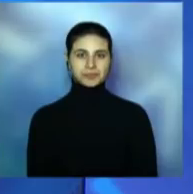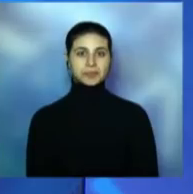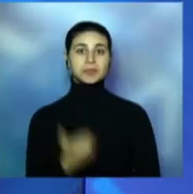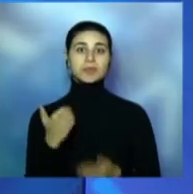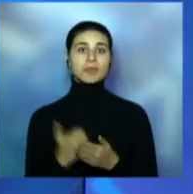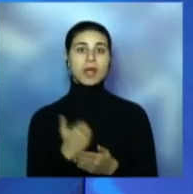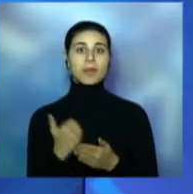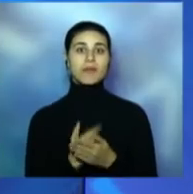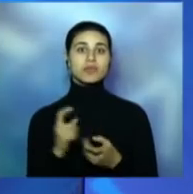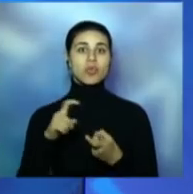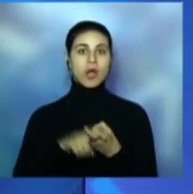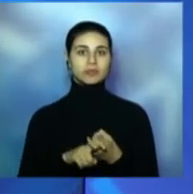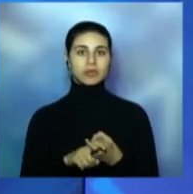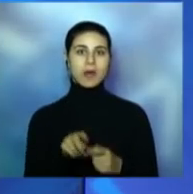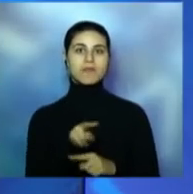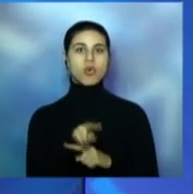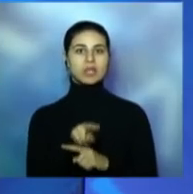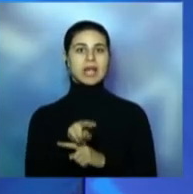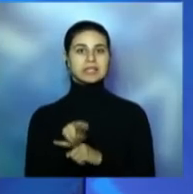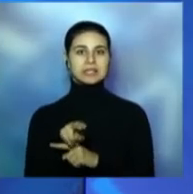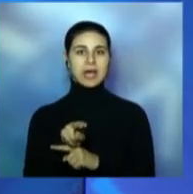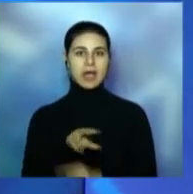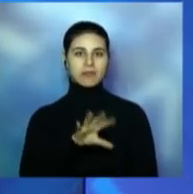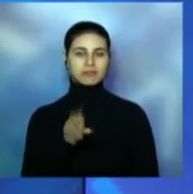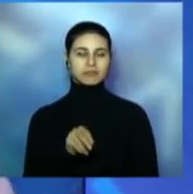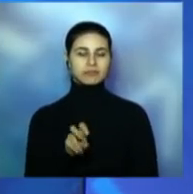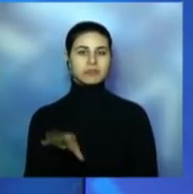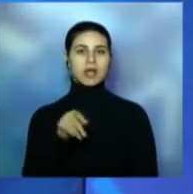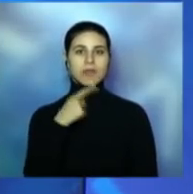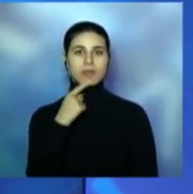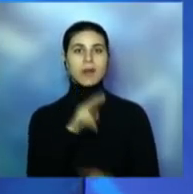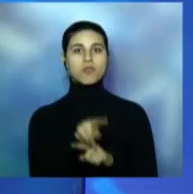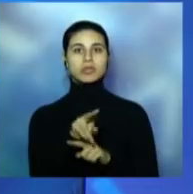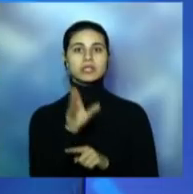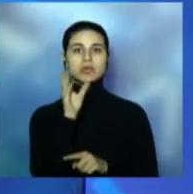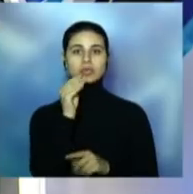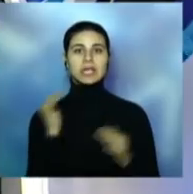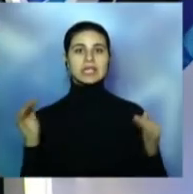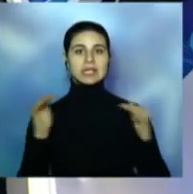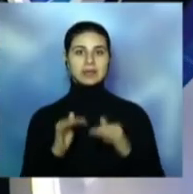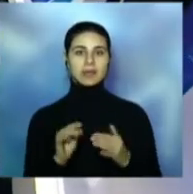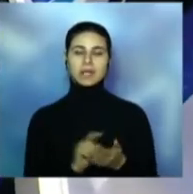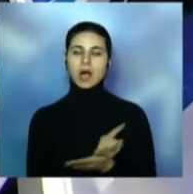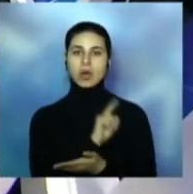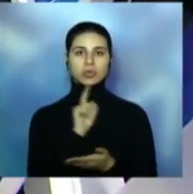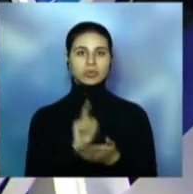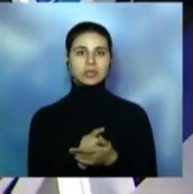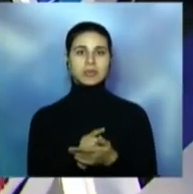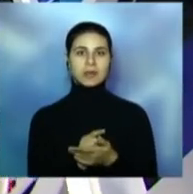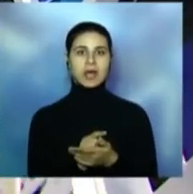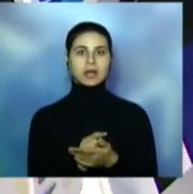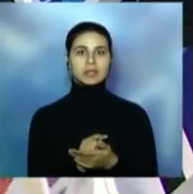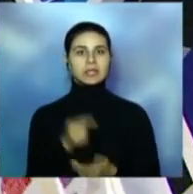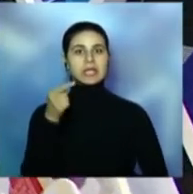ამბავი, რომელიც უკავშირდება ხოლმე მონადირეებს. ძალიან ხშირად ამბობენ ხოლმე, რომ მონადირეები, როდესაც იკრიბებიან, აუცილებლად